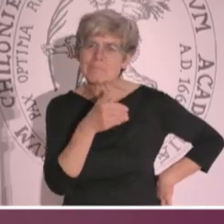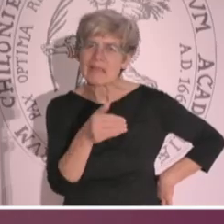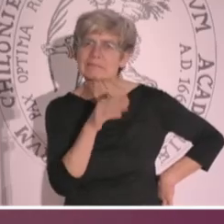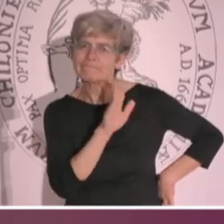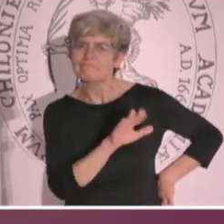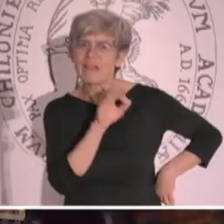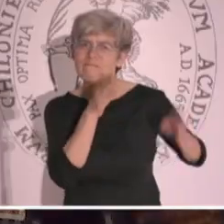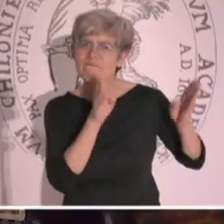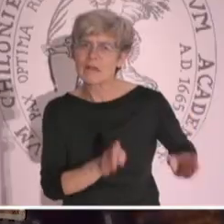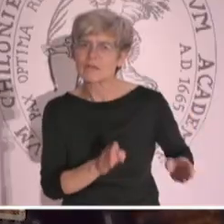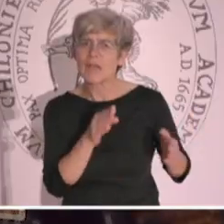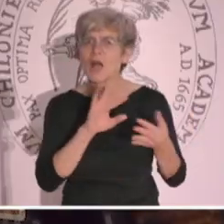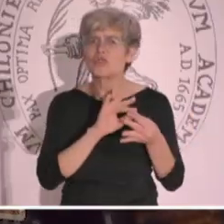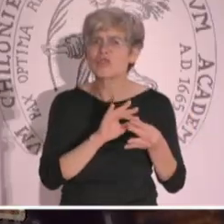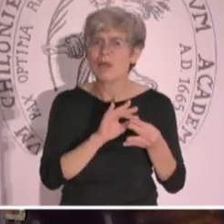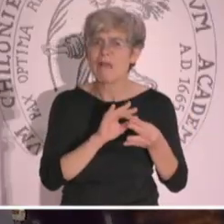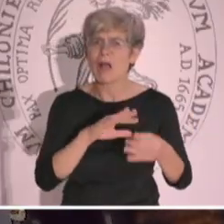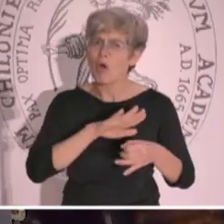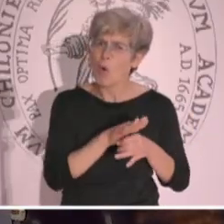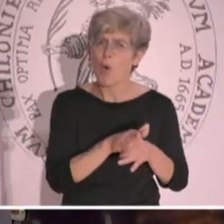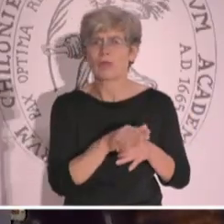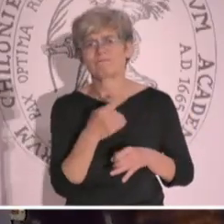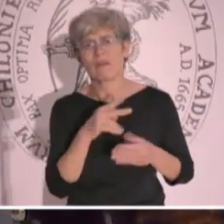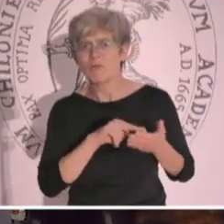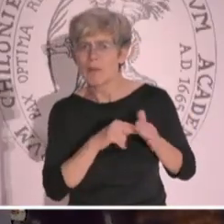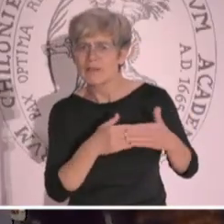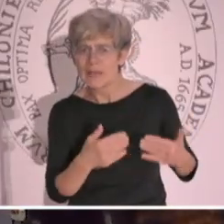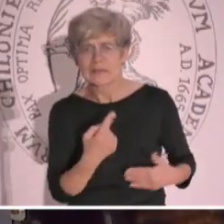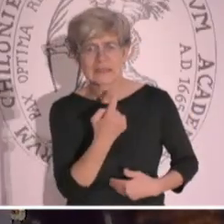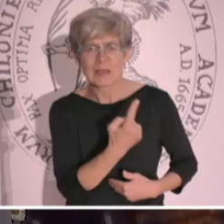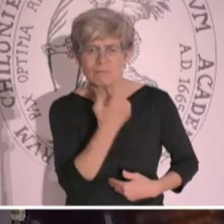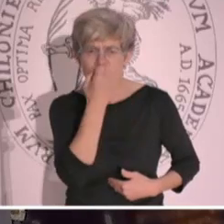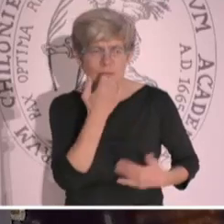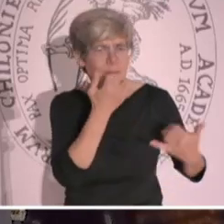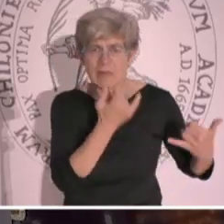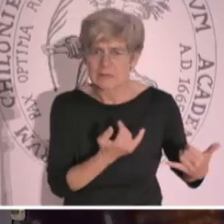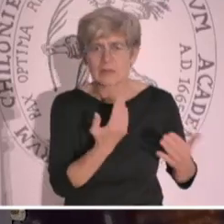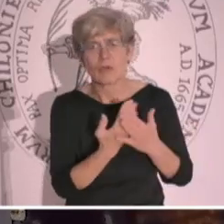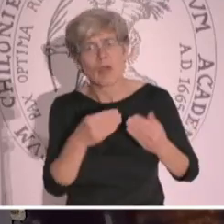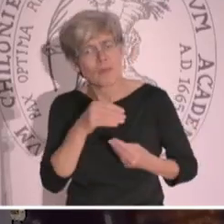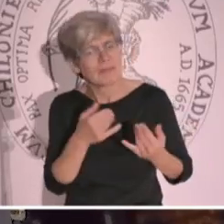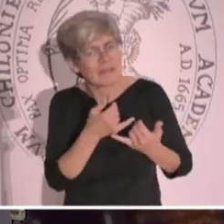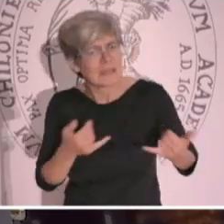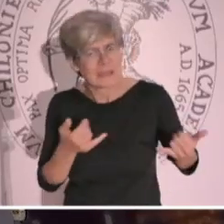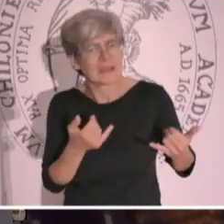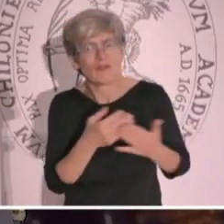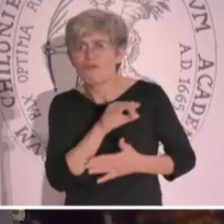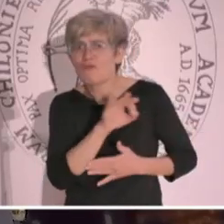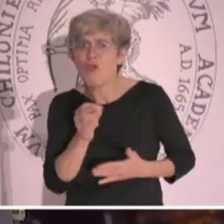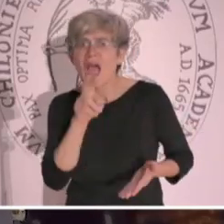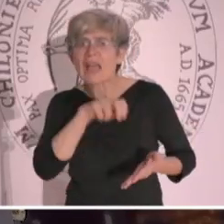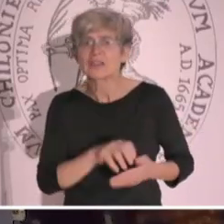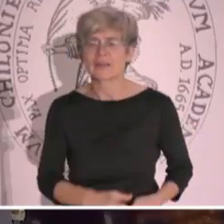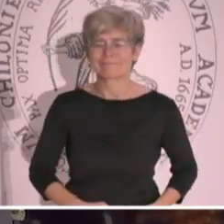mit Präsenz, Hybrid, digital? Wie möchten Sie da den Studierenden den Einstieg erleichtern? Ja, es wird alles